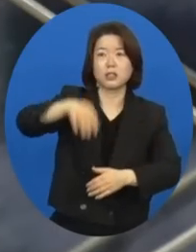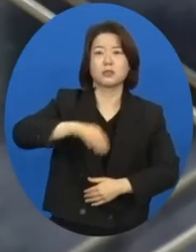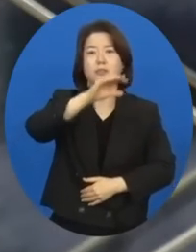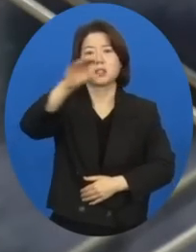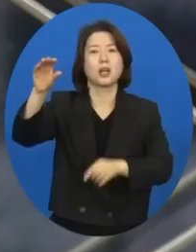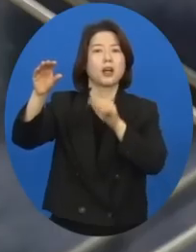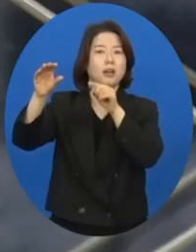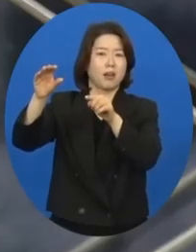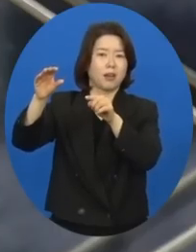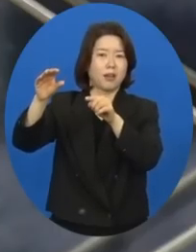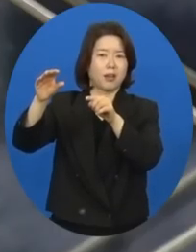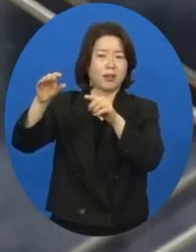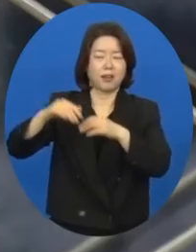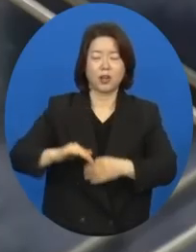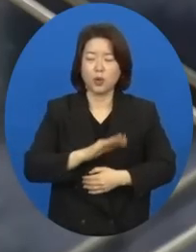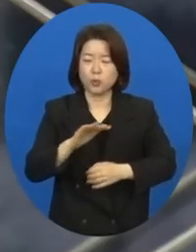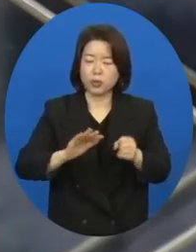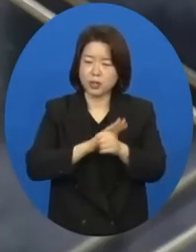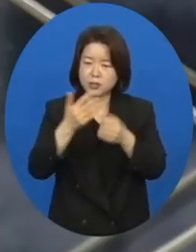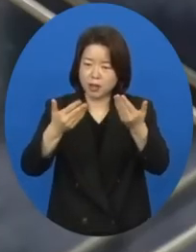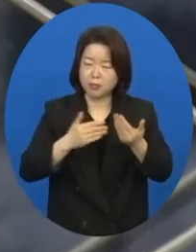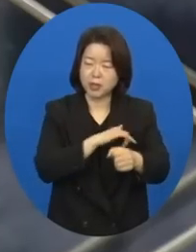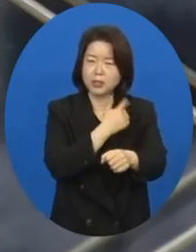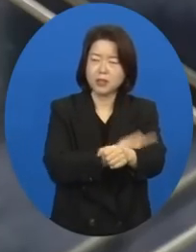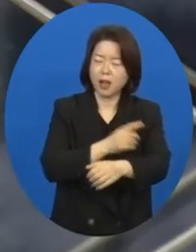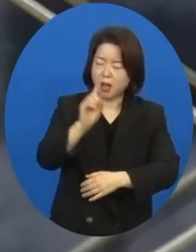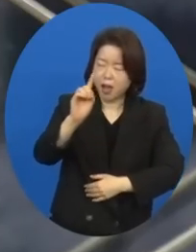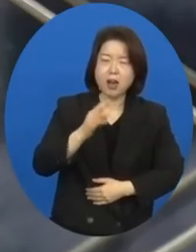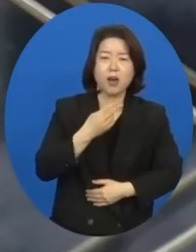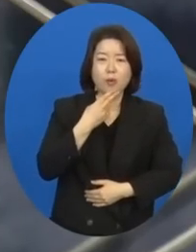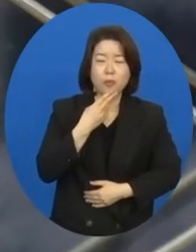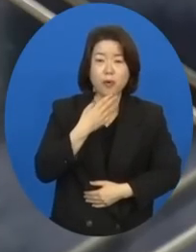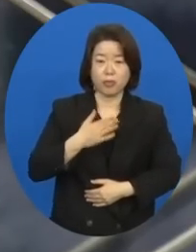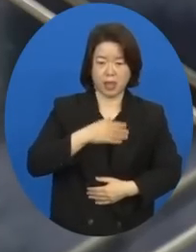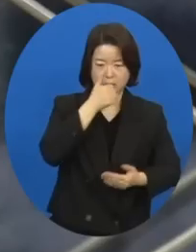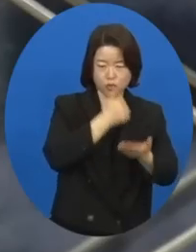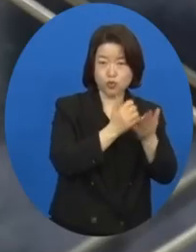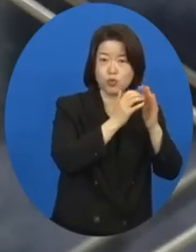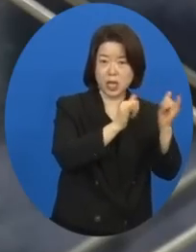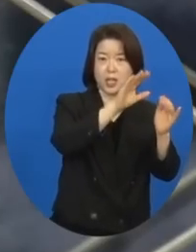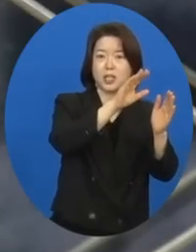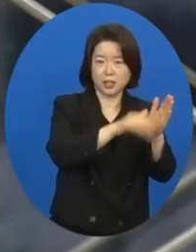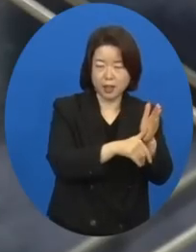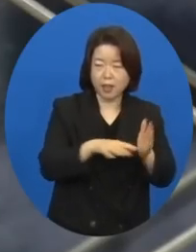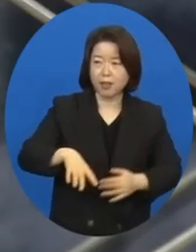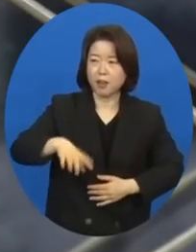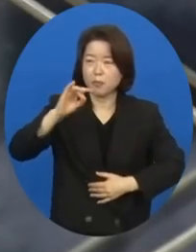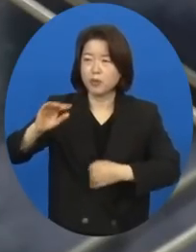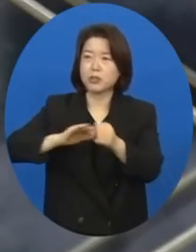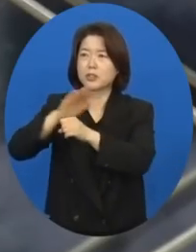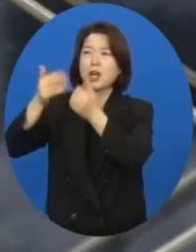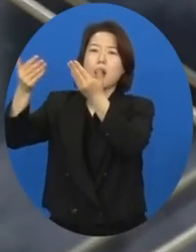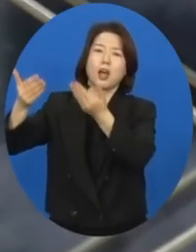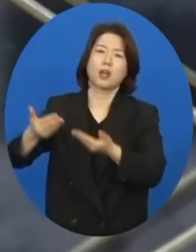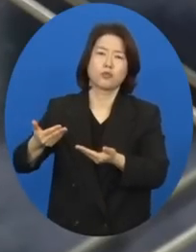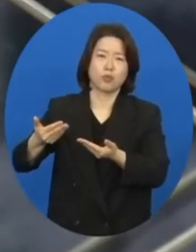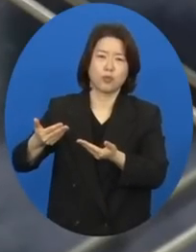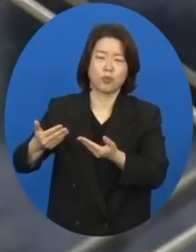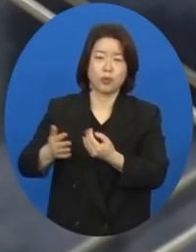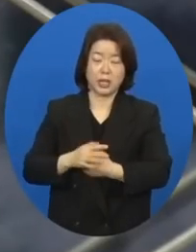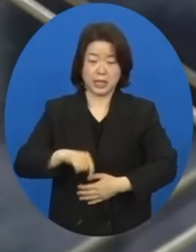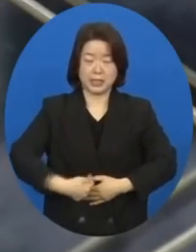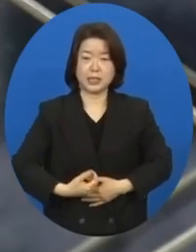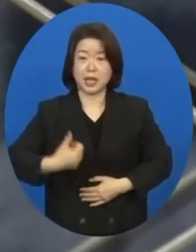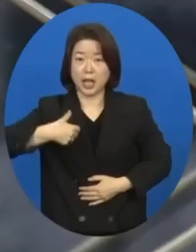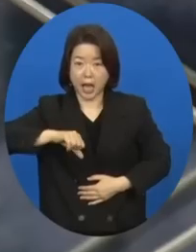위에서. 우리가 사랑받을 자격 하나 없고 아직 죄인 되었을 때 먼저 우리를 사랑하셨죠. 자기